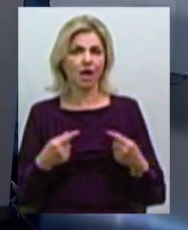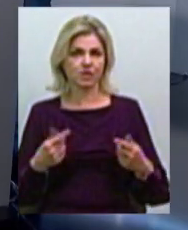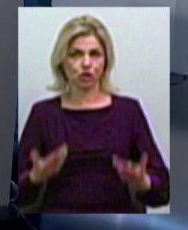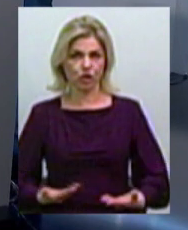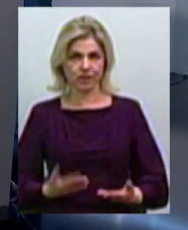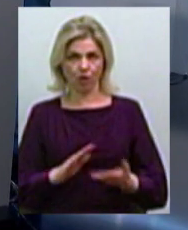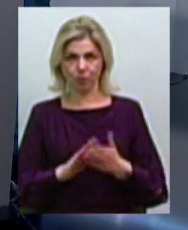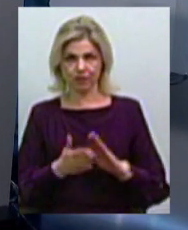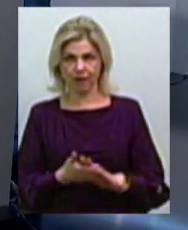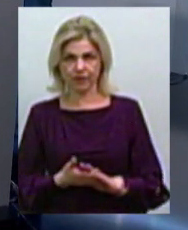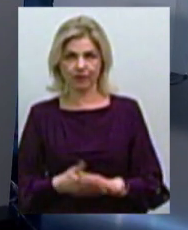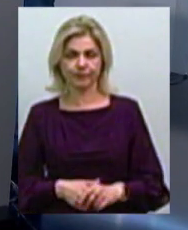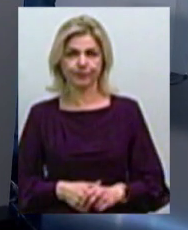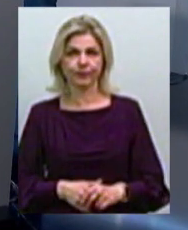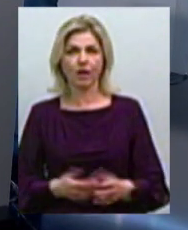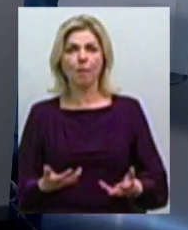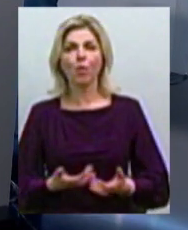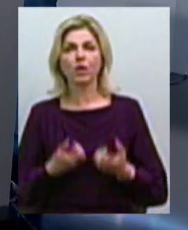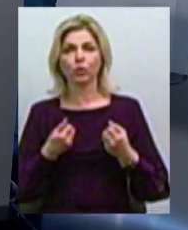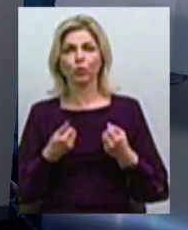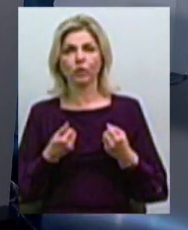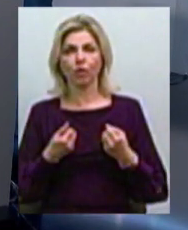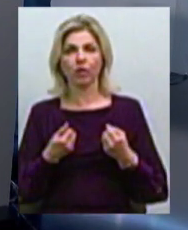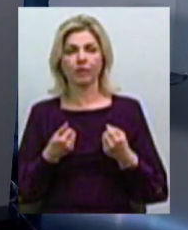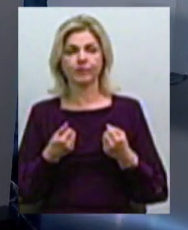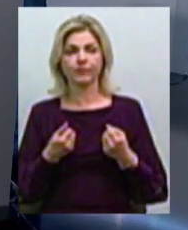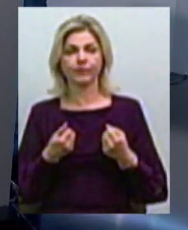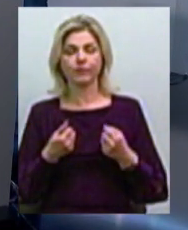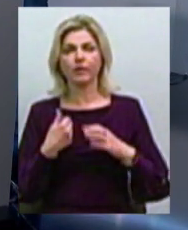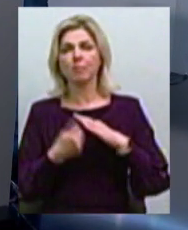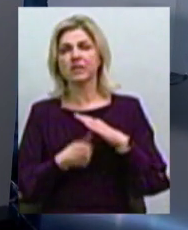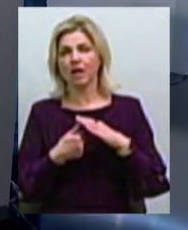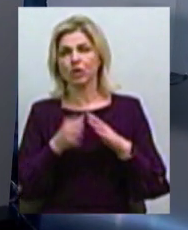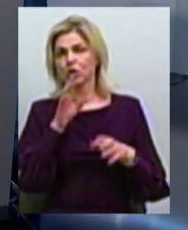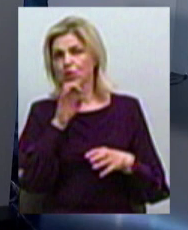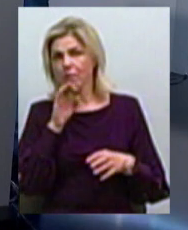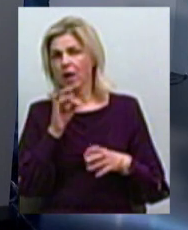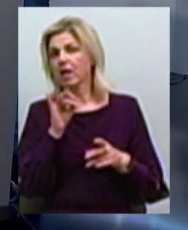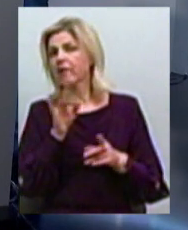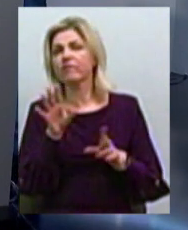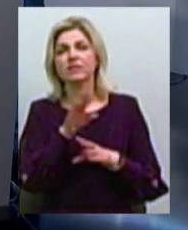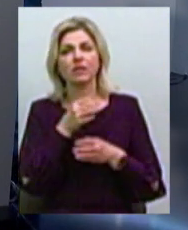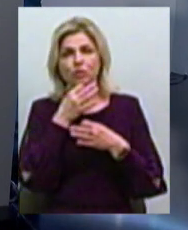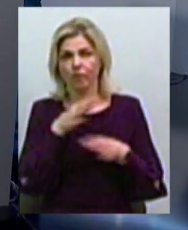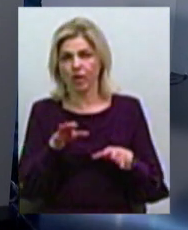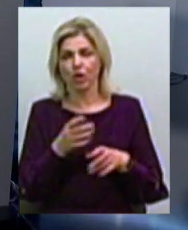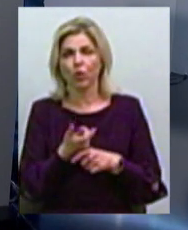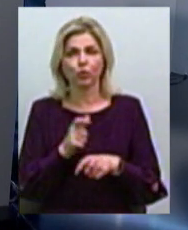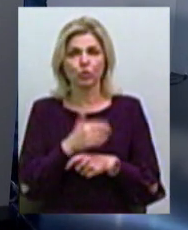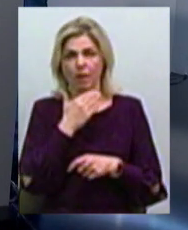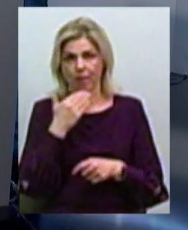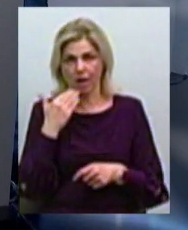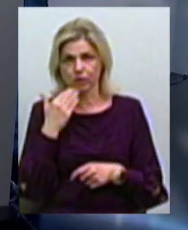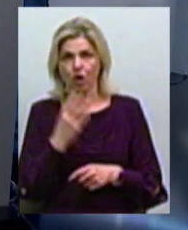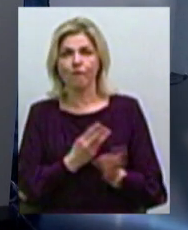обставин, порятунок там цих безхатніх собак і все, що завгодно. Їх дуже багато. Тобто волонтерський